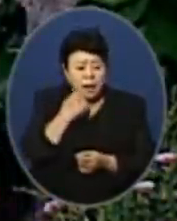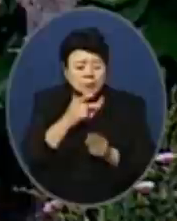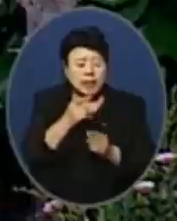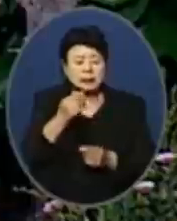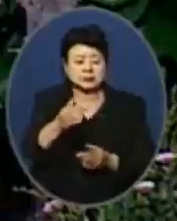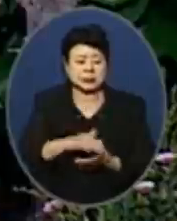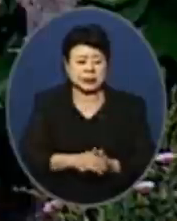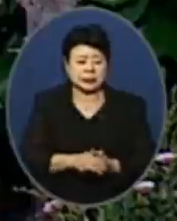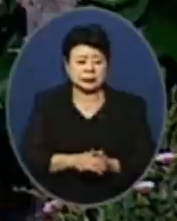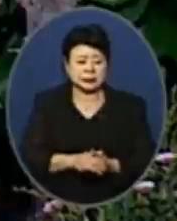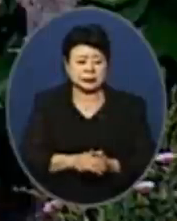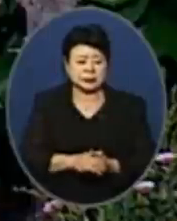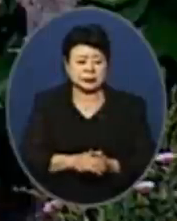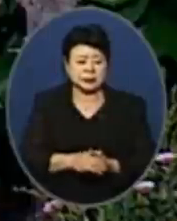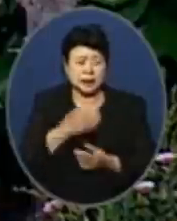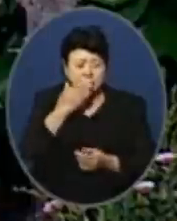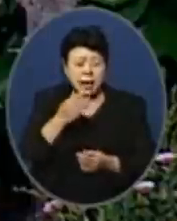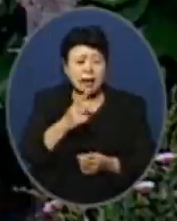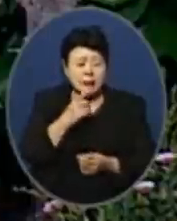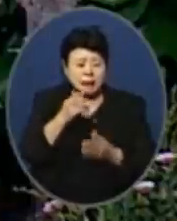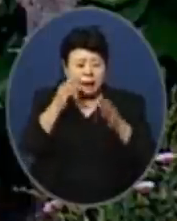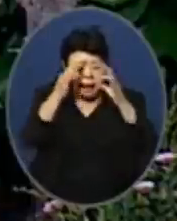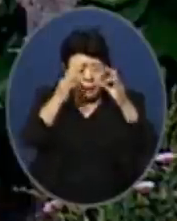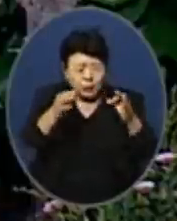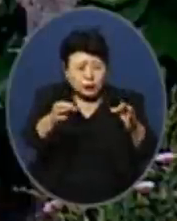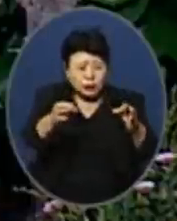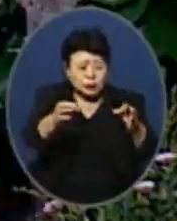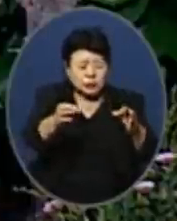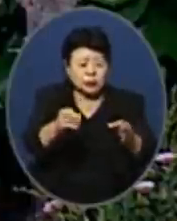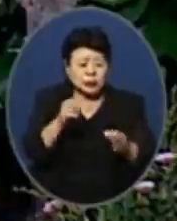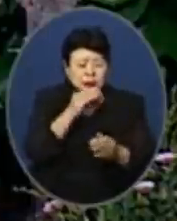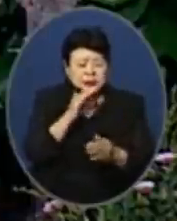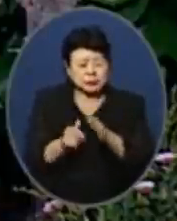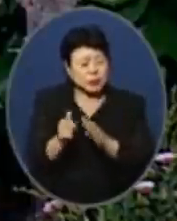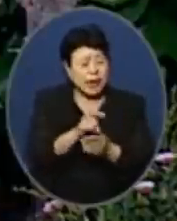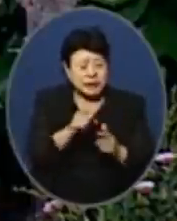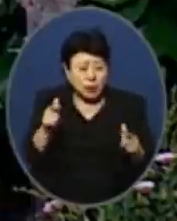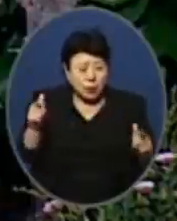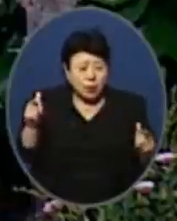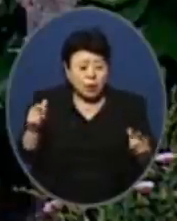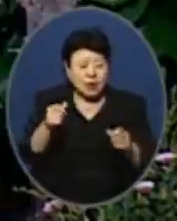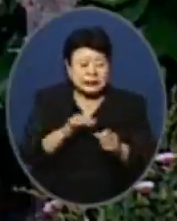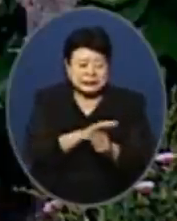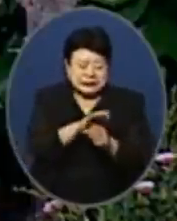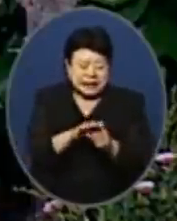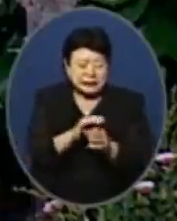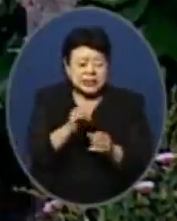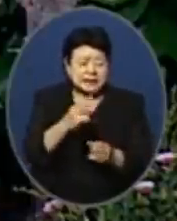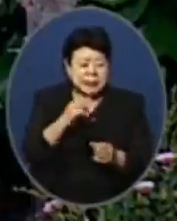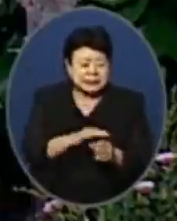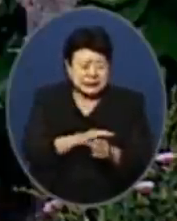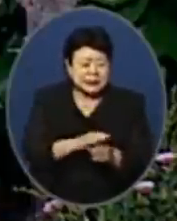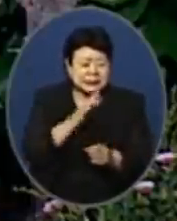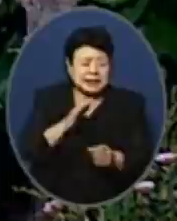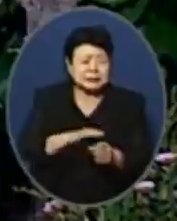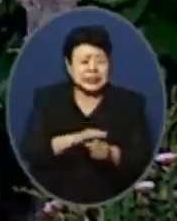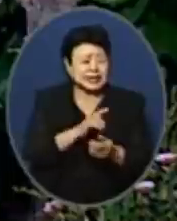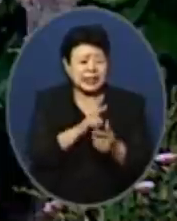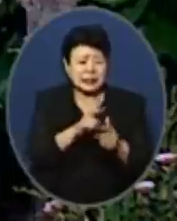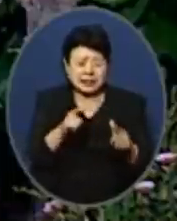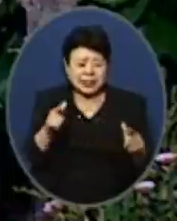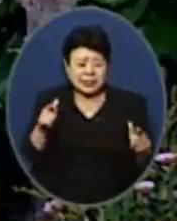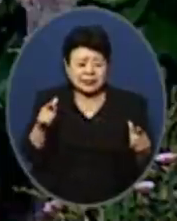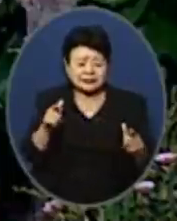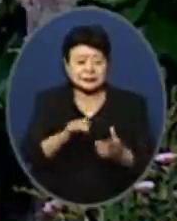말을 했습니다. 가능한 것만 바라보는 것은 참 소망이 아니고 사랑스러운 사람만 사랑하는 것은 참